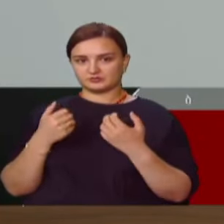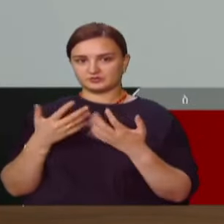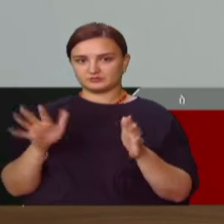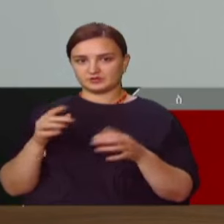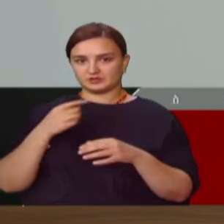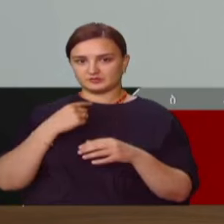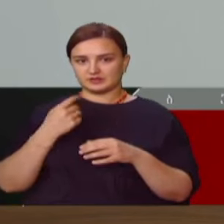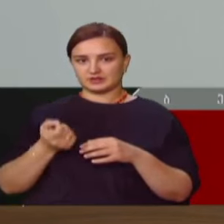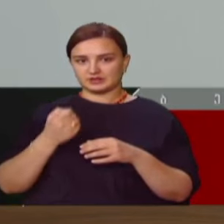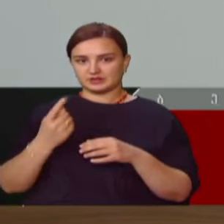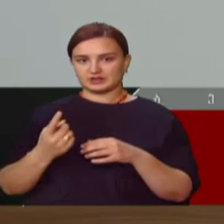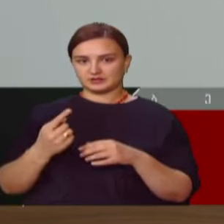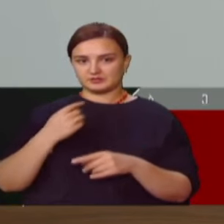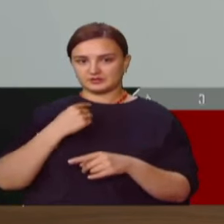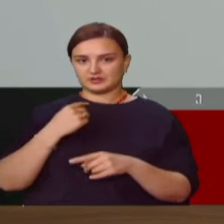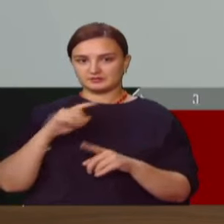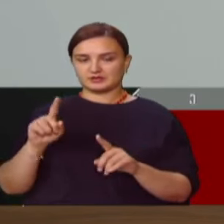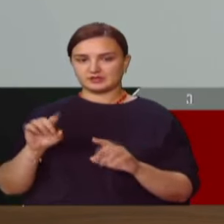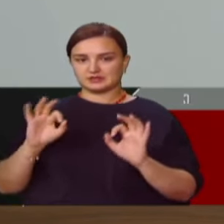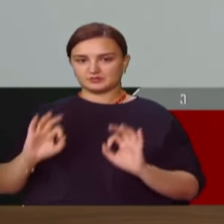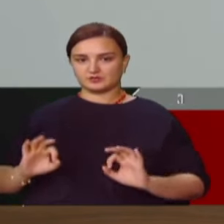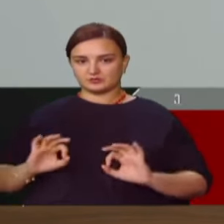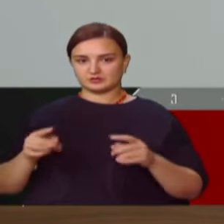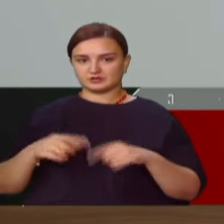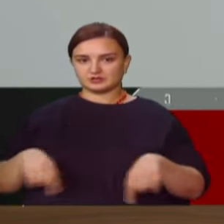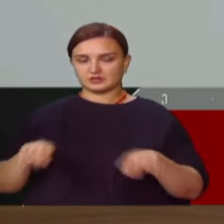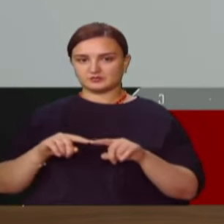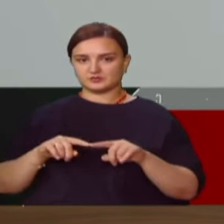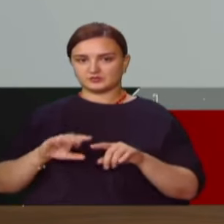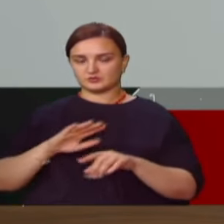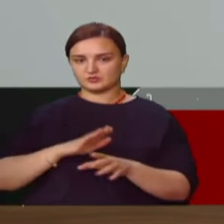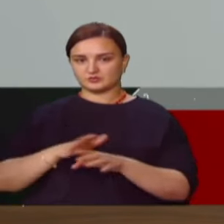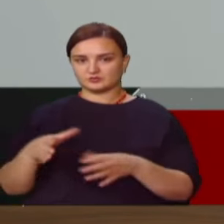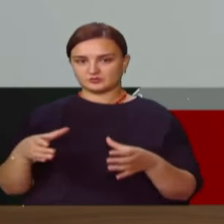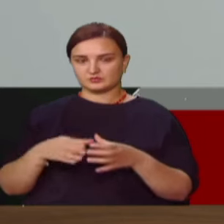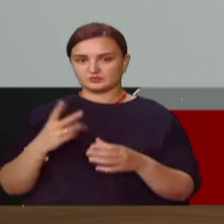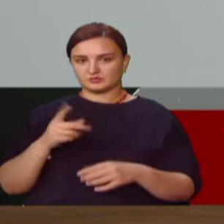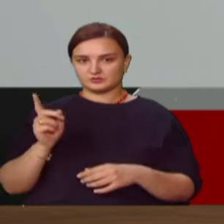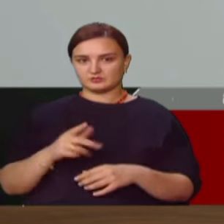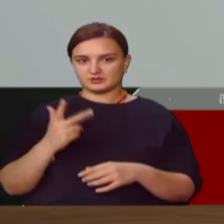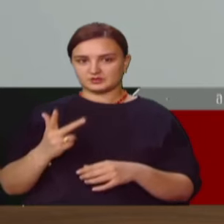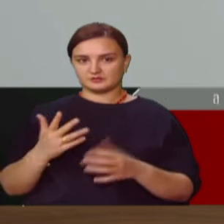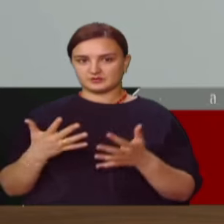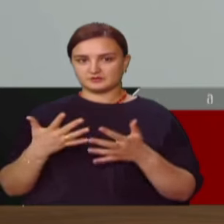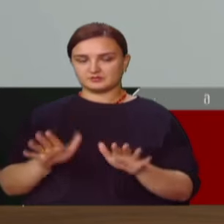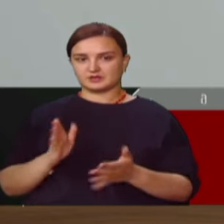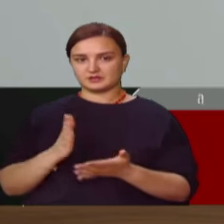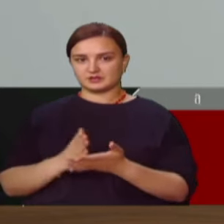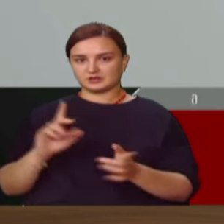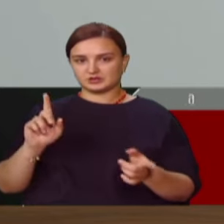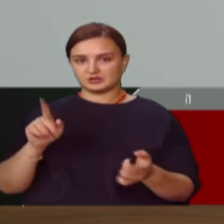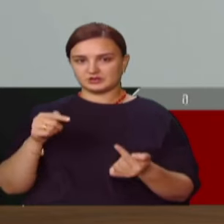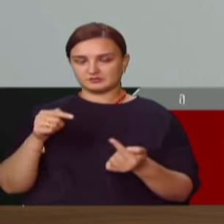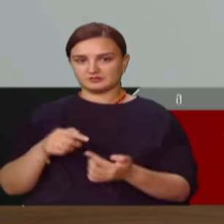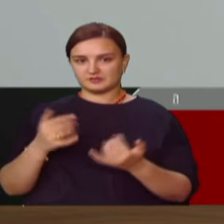კერძოდ 11 ხმა, რაც საპროკურორო საბჭოს სრული შემადგენლობის 2/3-ზე მეტია.